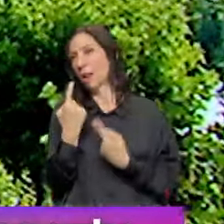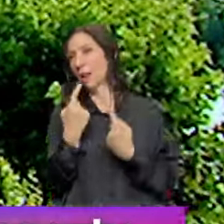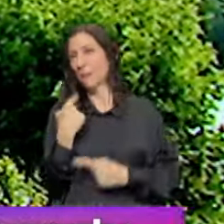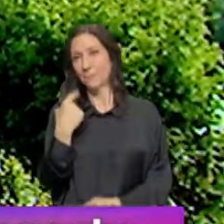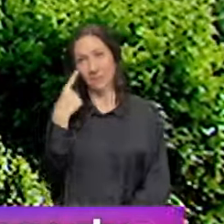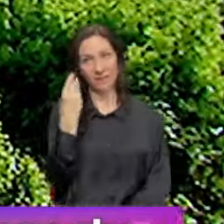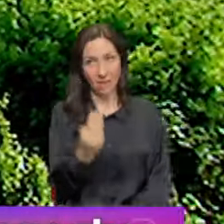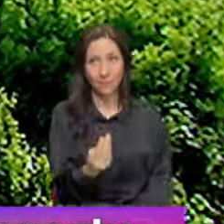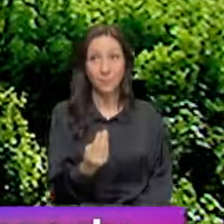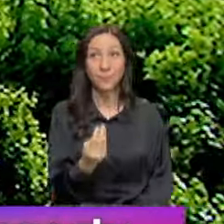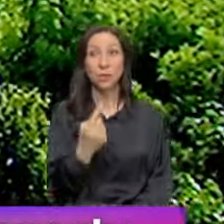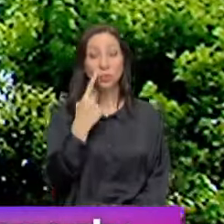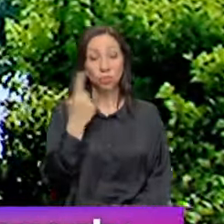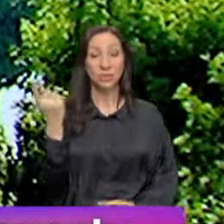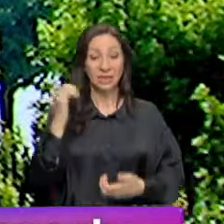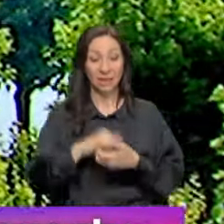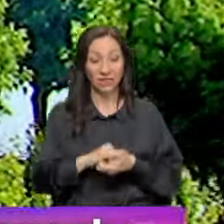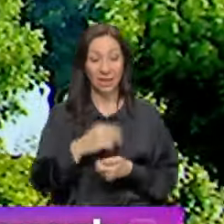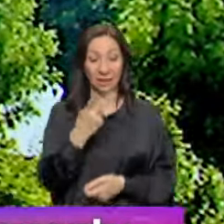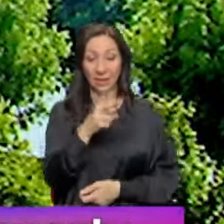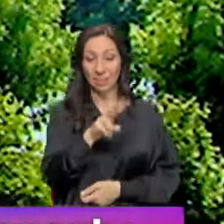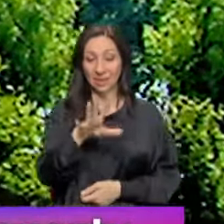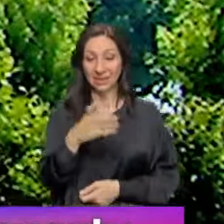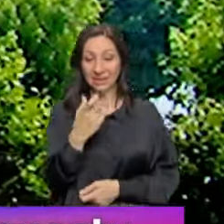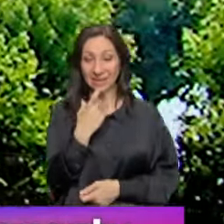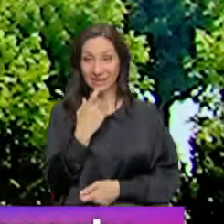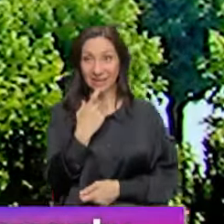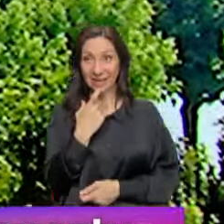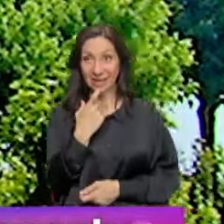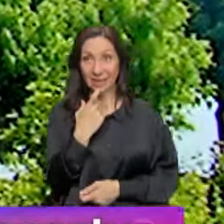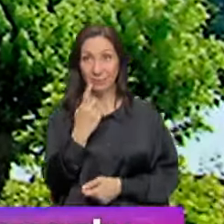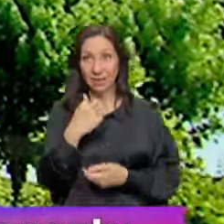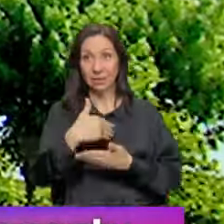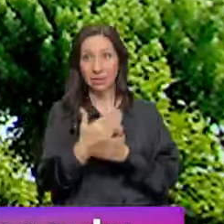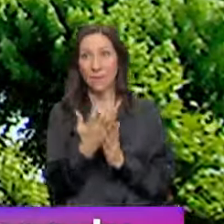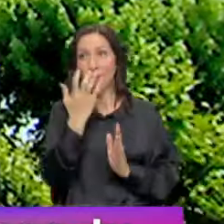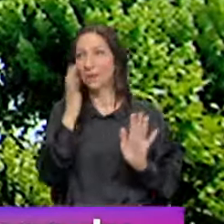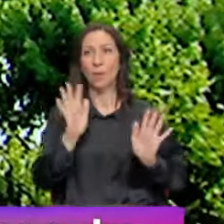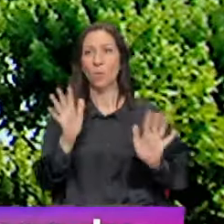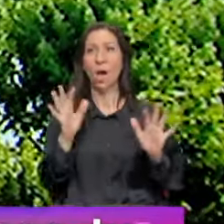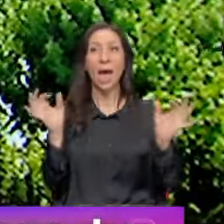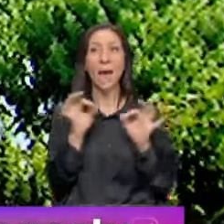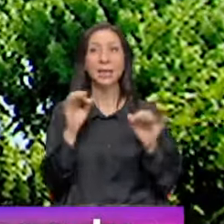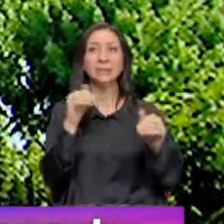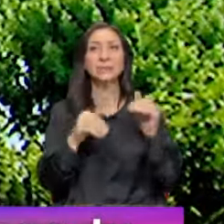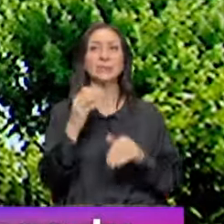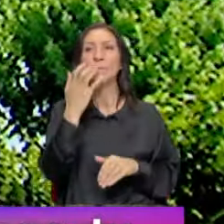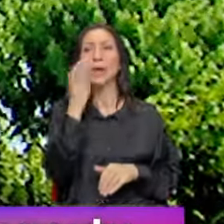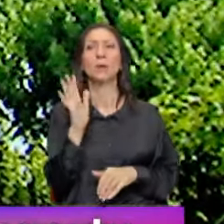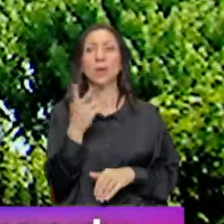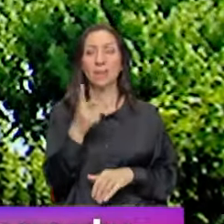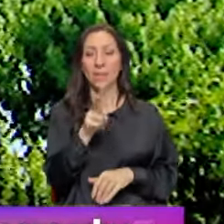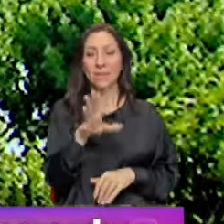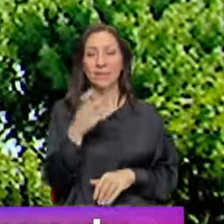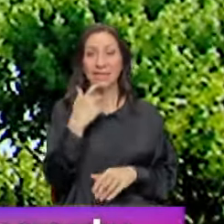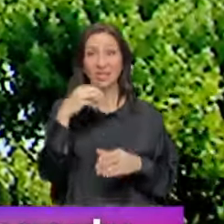da söylemiş olalım. Cumhur İttifakı'nda 2025 senesinde bir dağılma beklenmiyor. Erken seçim de beklenmiyor.